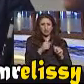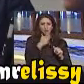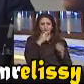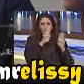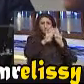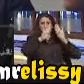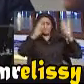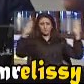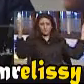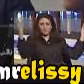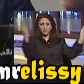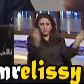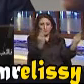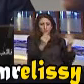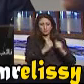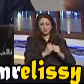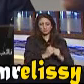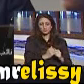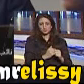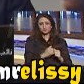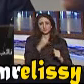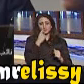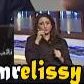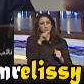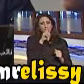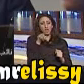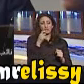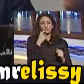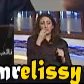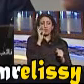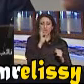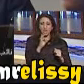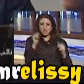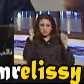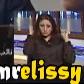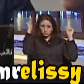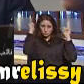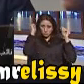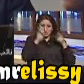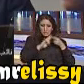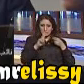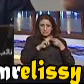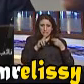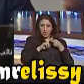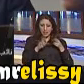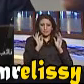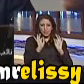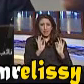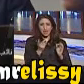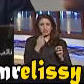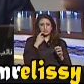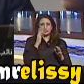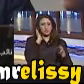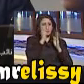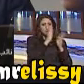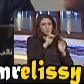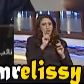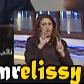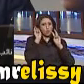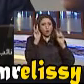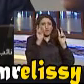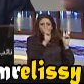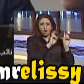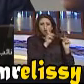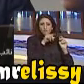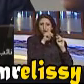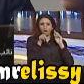السلمي ده مؤيد من الجميع، إنما يطلب التظاهر أو اللي هو يطلب المصالح والمشاهد